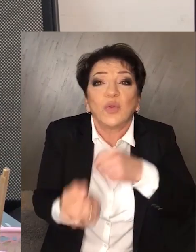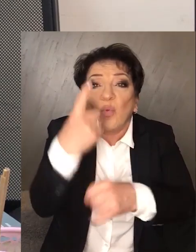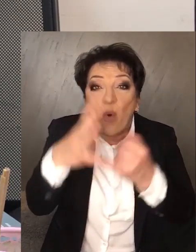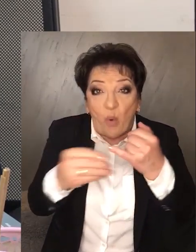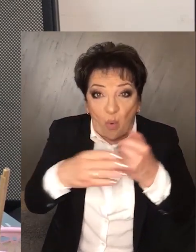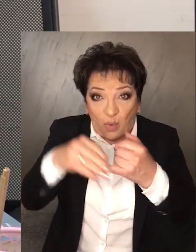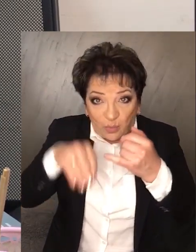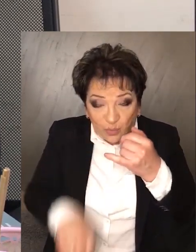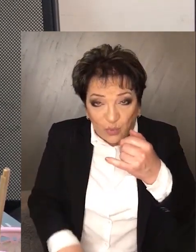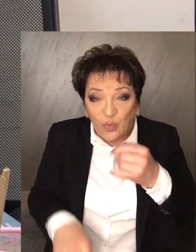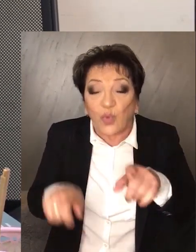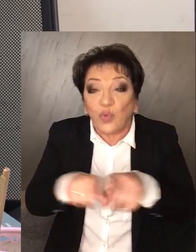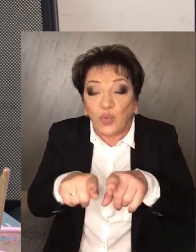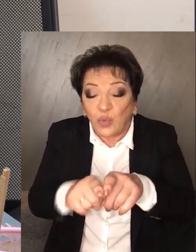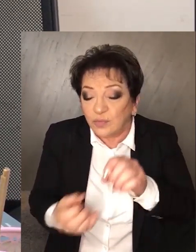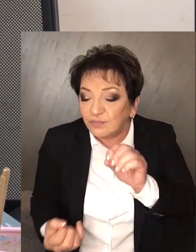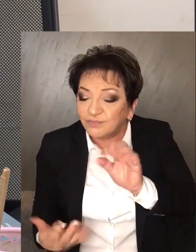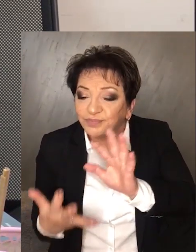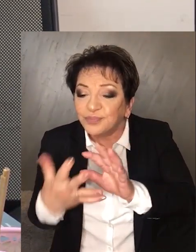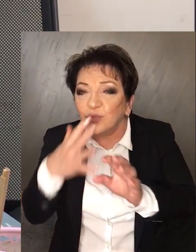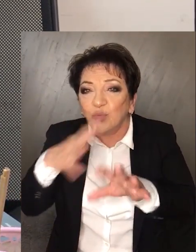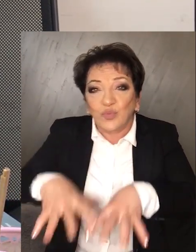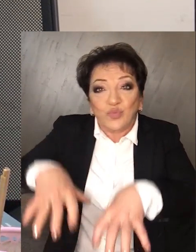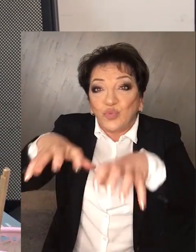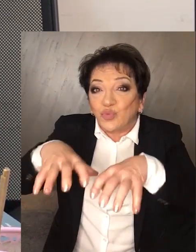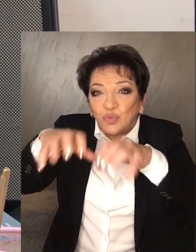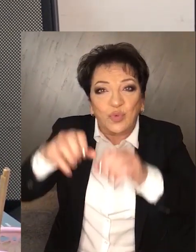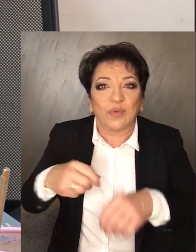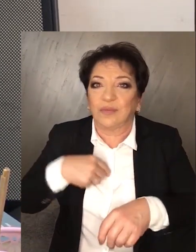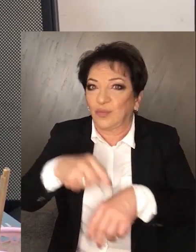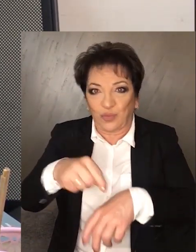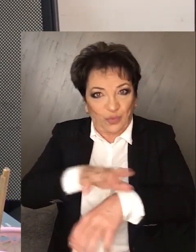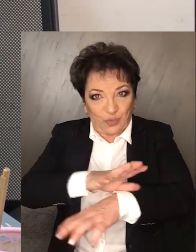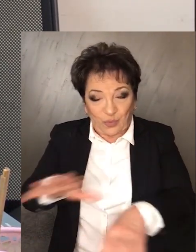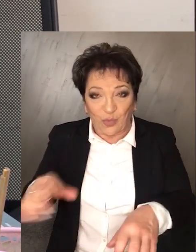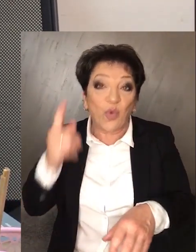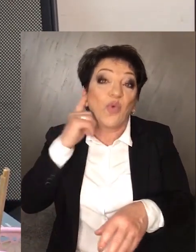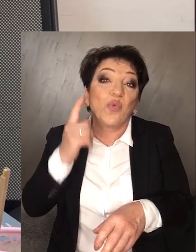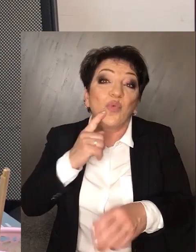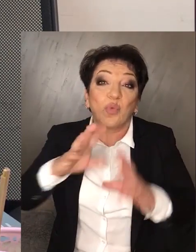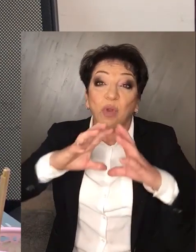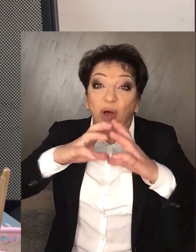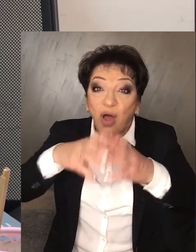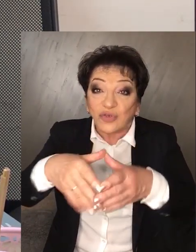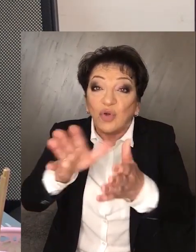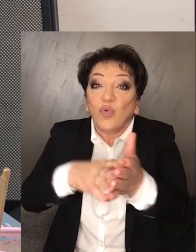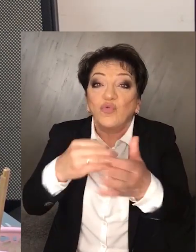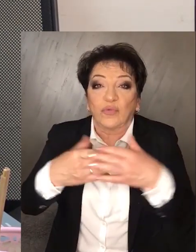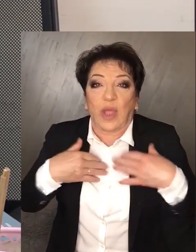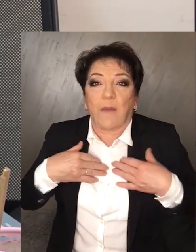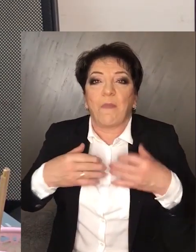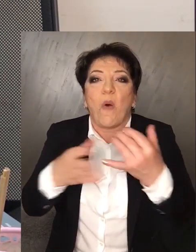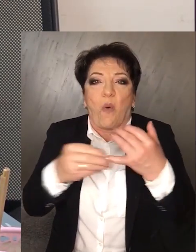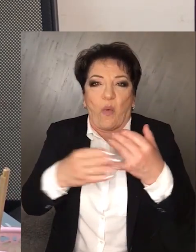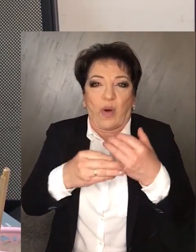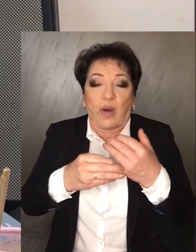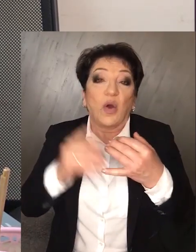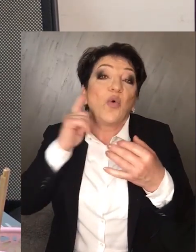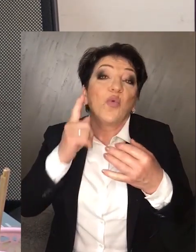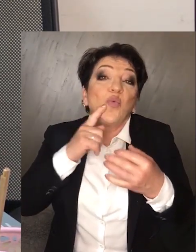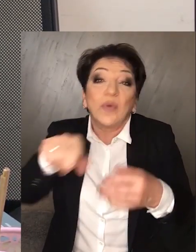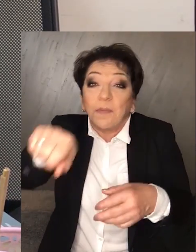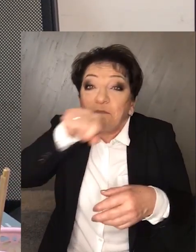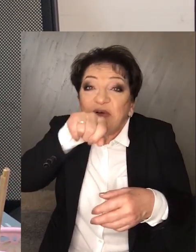գույն ունի, բայց մենք չենք հասկանում, որ հողն է իրան սնել, այտենց ինձ սնել է խուլերի աշխարհը։ Այդ այնց